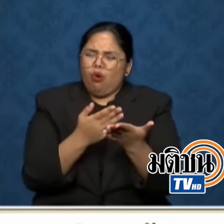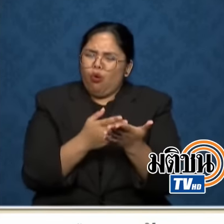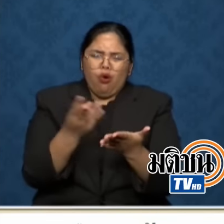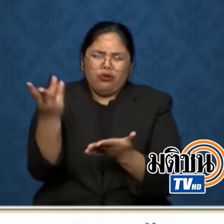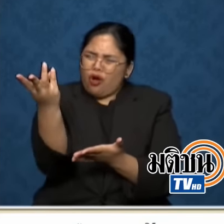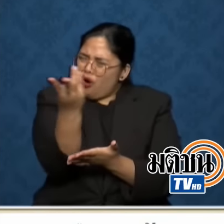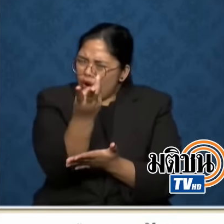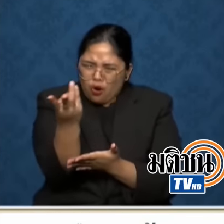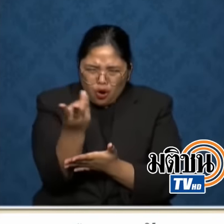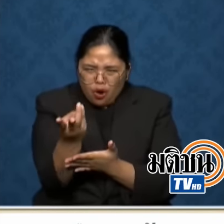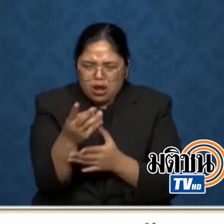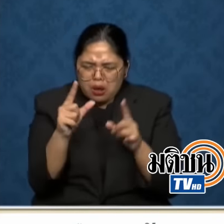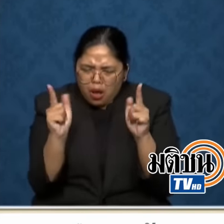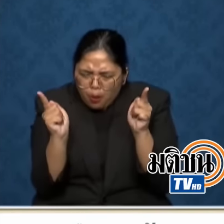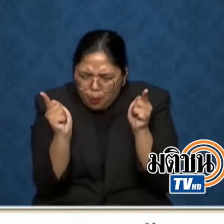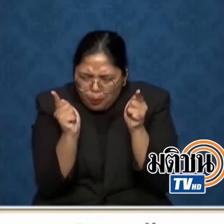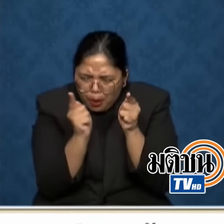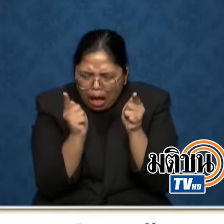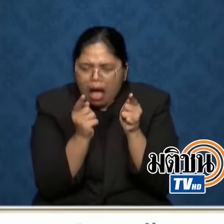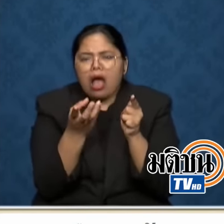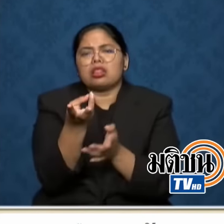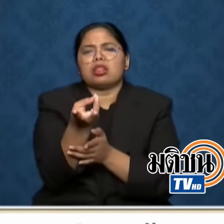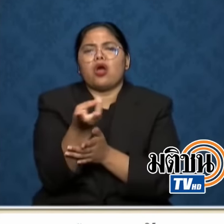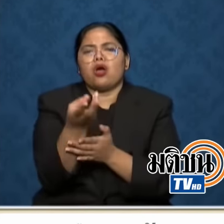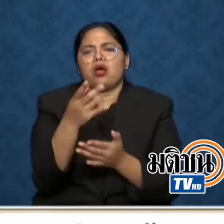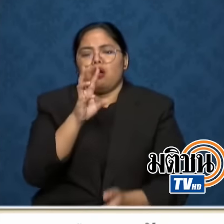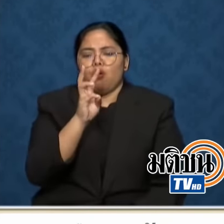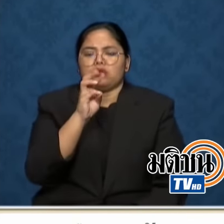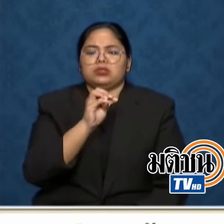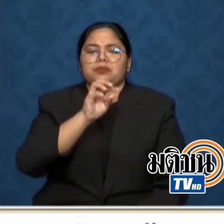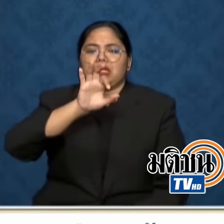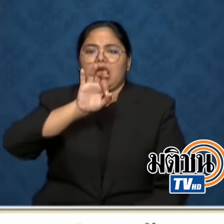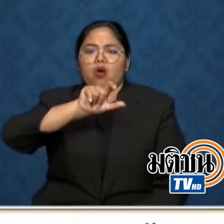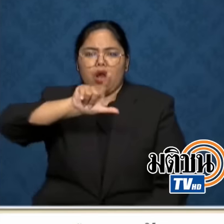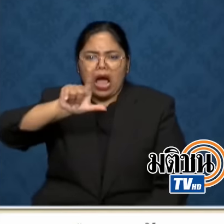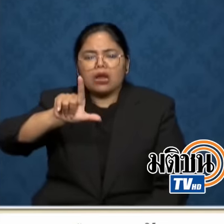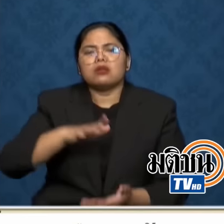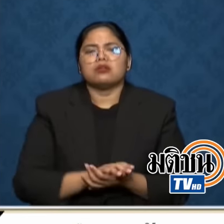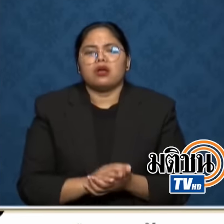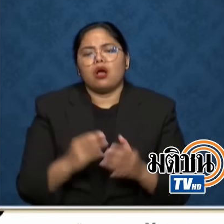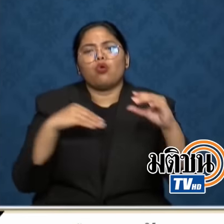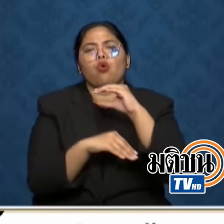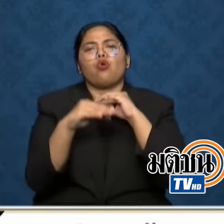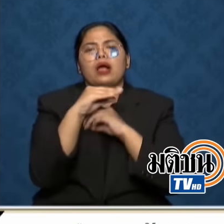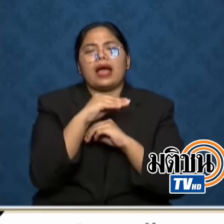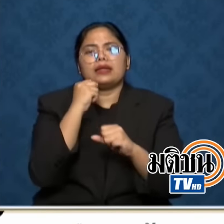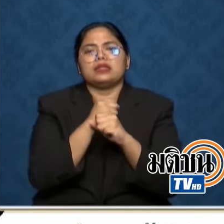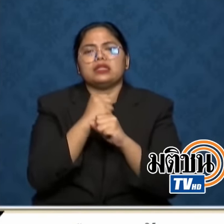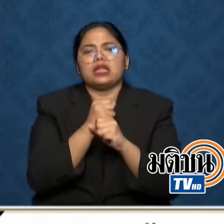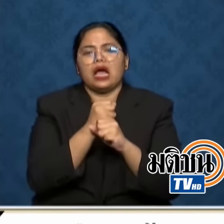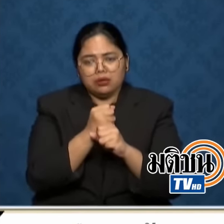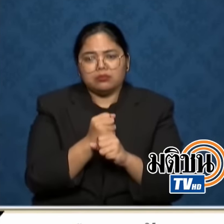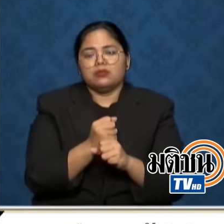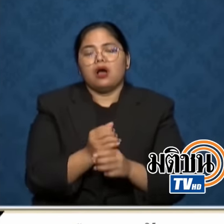ดกว่าเขาเลยแบบอยู่ช่องเล็กๆไอ้ตรงนั้นนะครับ69ล้านบาทใช้ครับโครงการหอสมุดเมือง